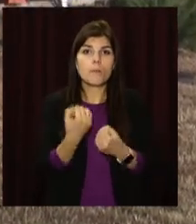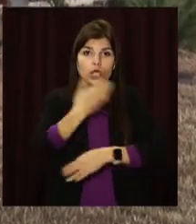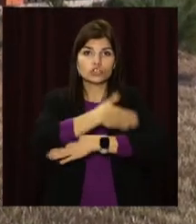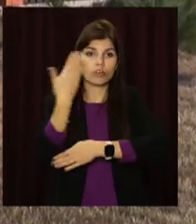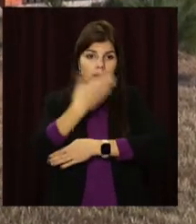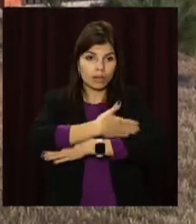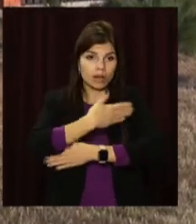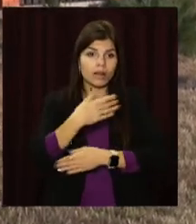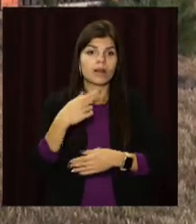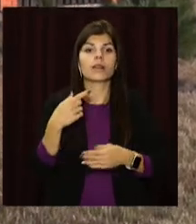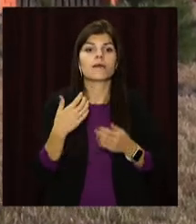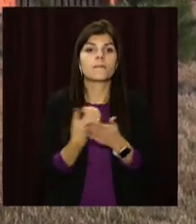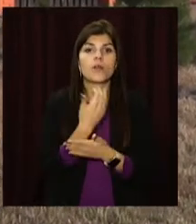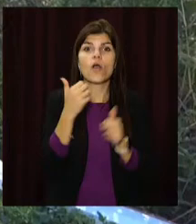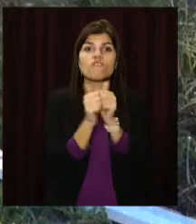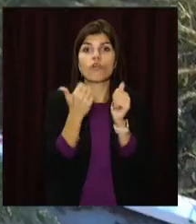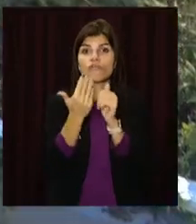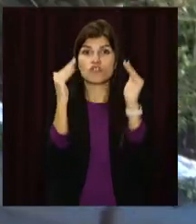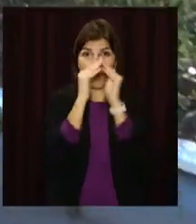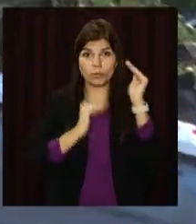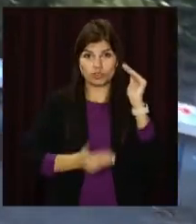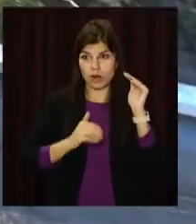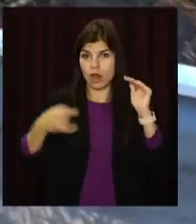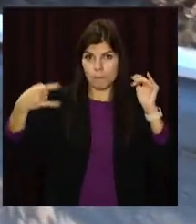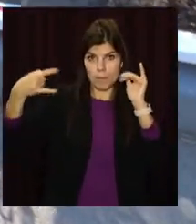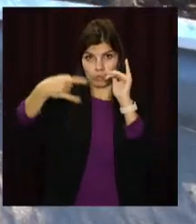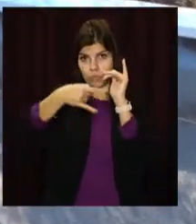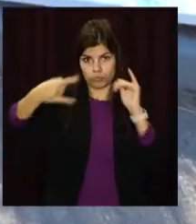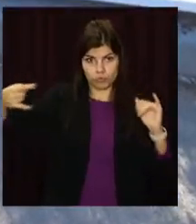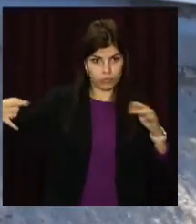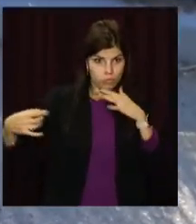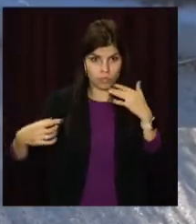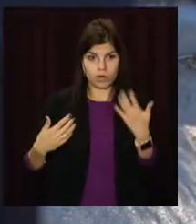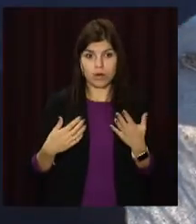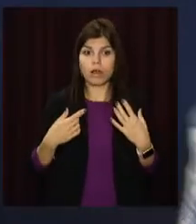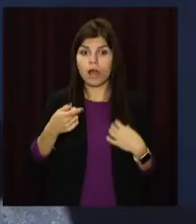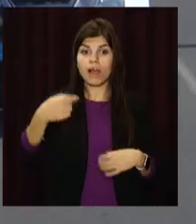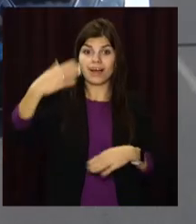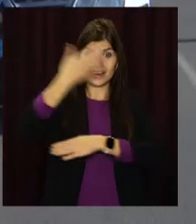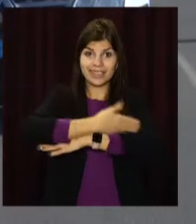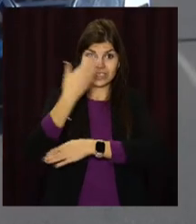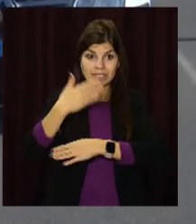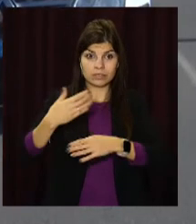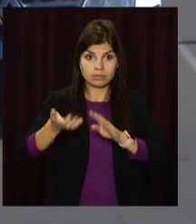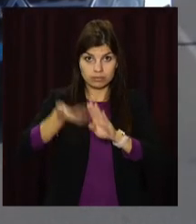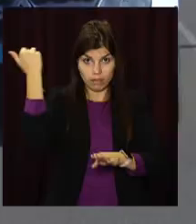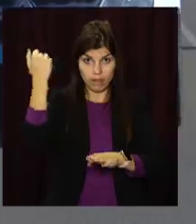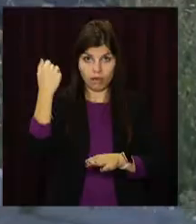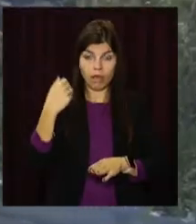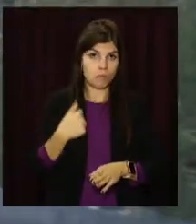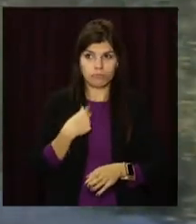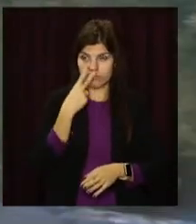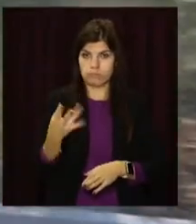шлагбаумы, становятся перед твоими воротами. И этот процесс, который они сейчас совершают, то есть сняли этот шлагбаум, конечно, он нас не